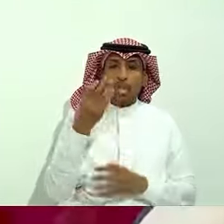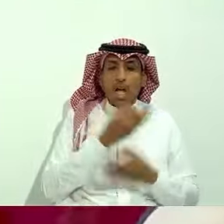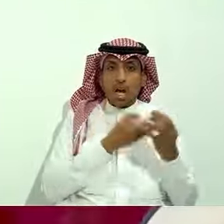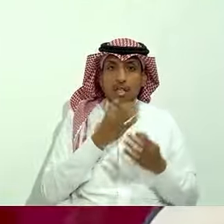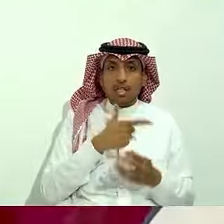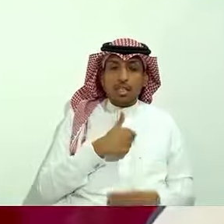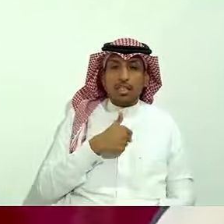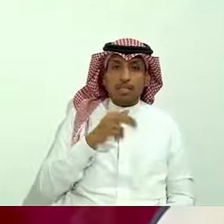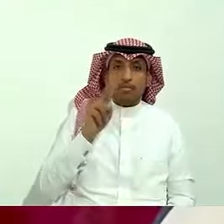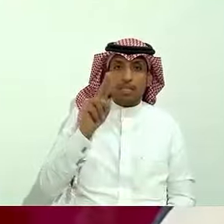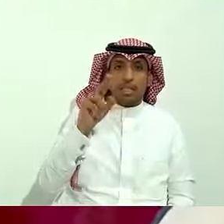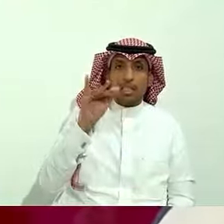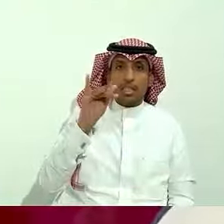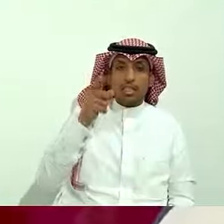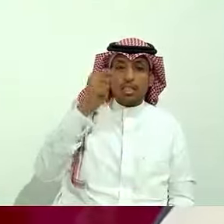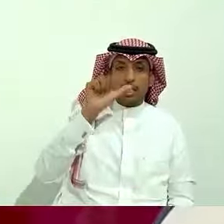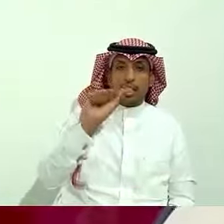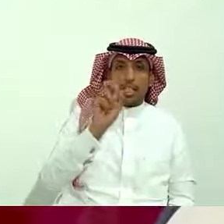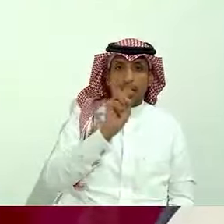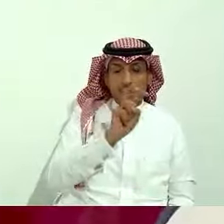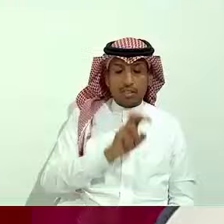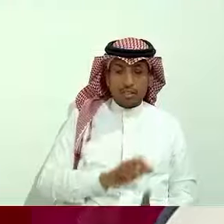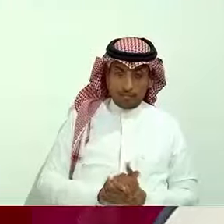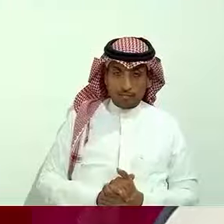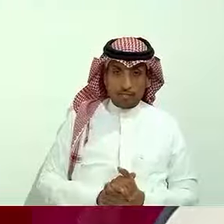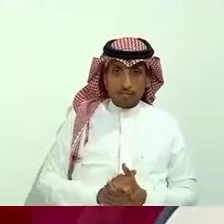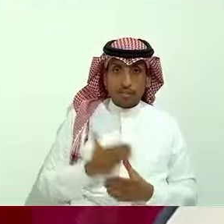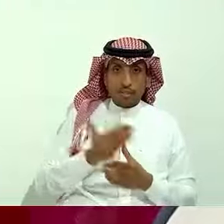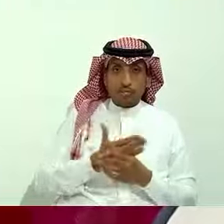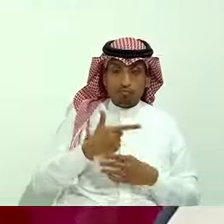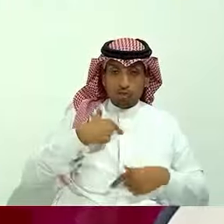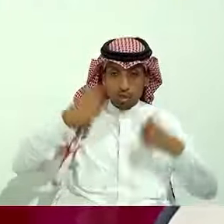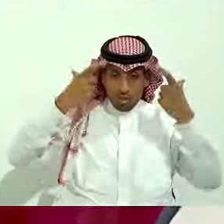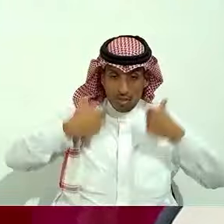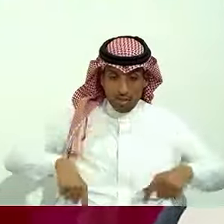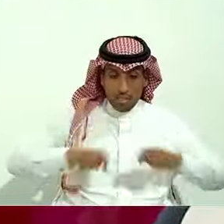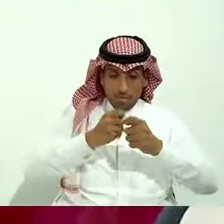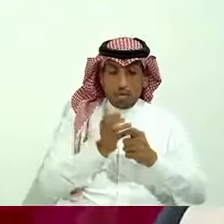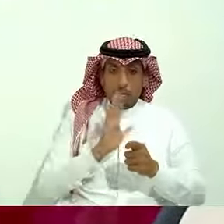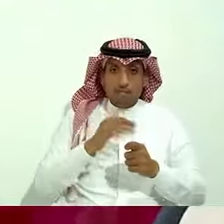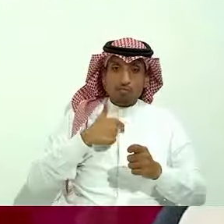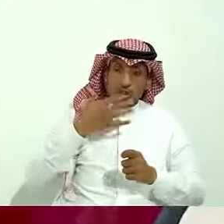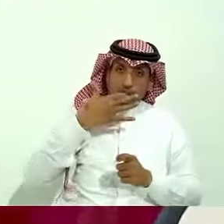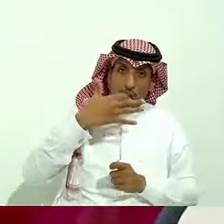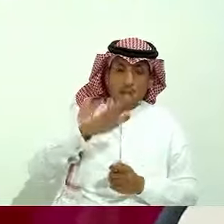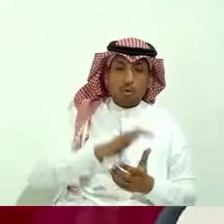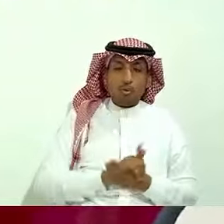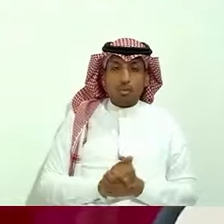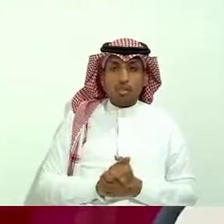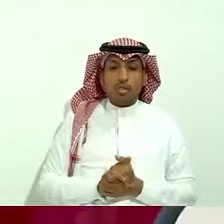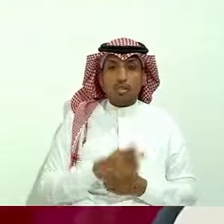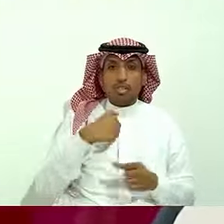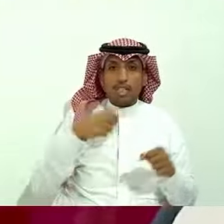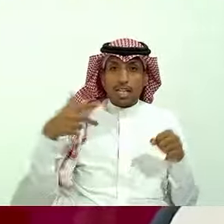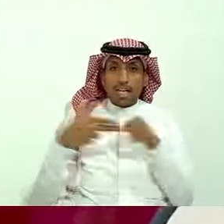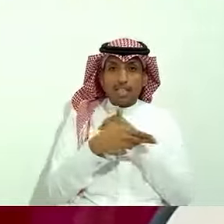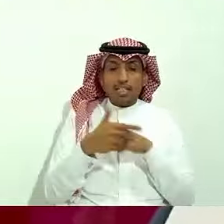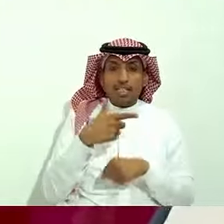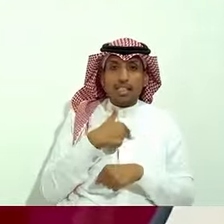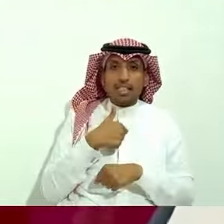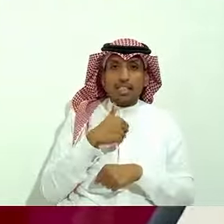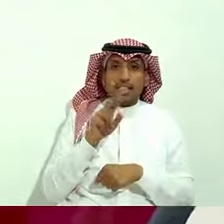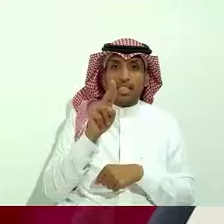التخراصة وكيف هم القصة عشان الفستان ما ينقطع، عشان الثوب ما ينقطع، عشان يستمر معهم الفترة أطول، كانوا بالقص يستخدمون شيء